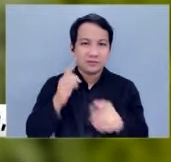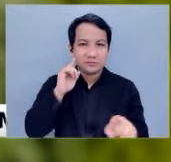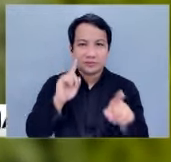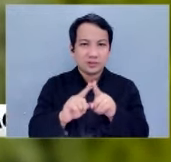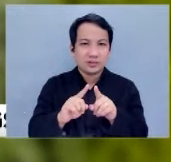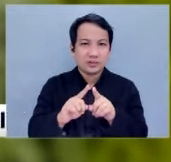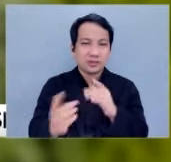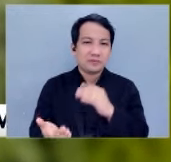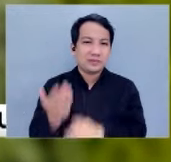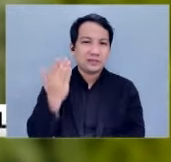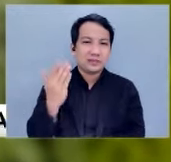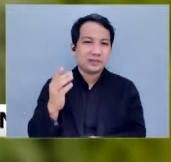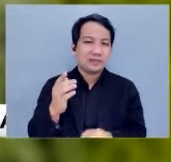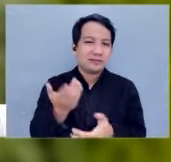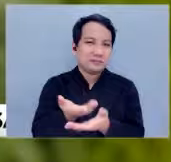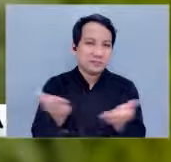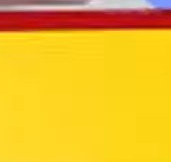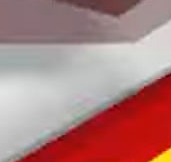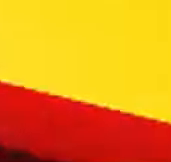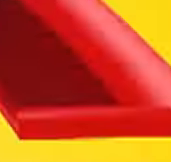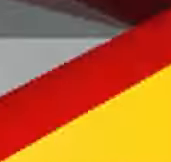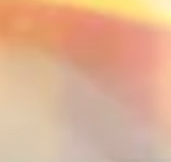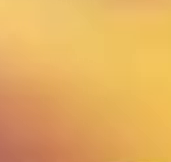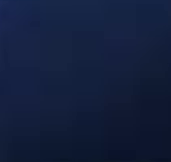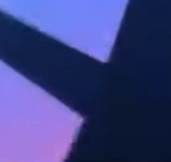morning, kapatid!